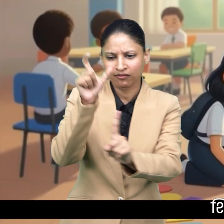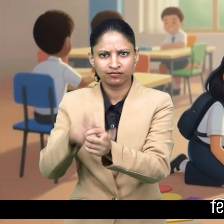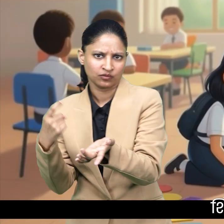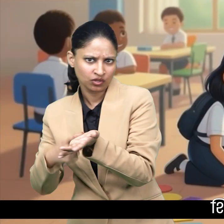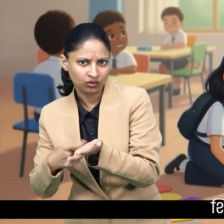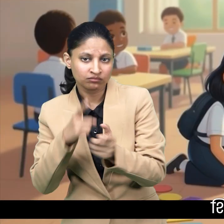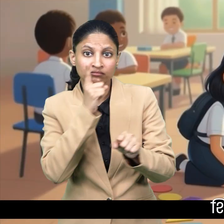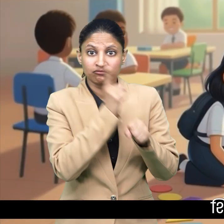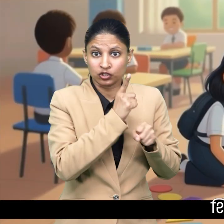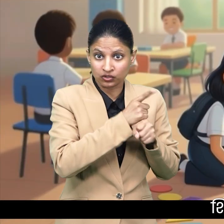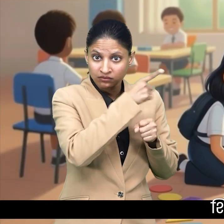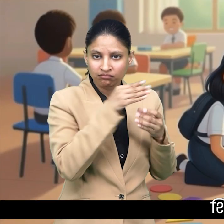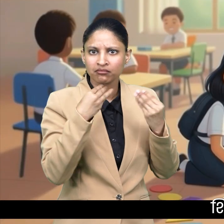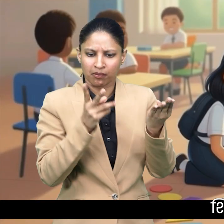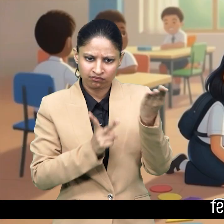शिक्षिकेने मीना आणि राजूला